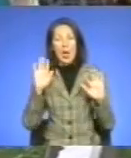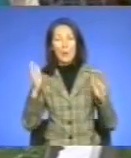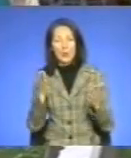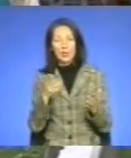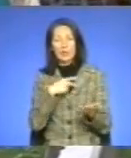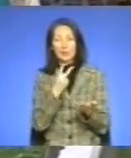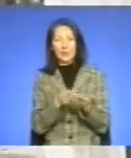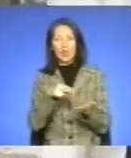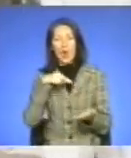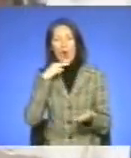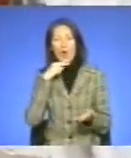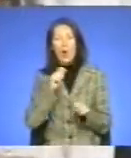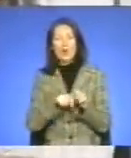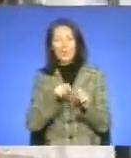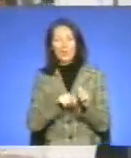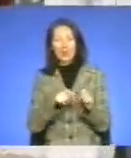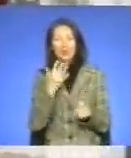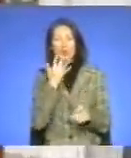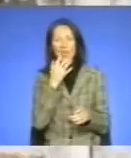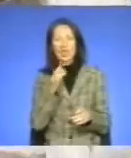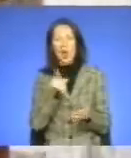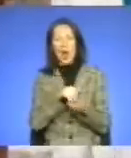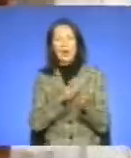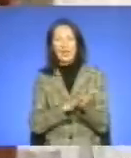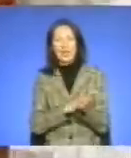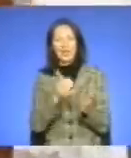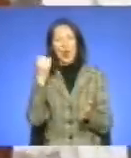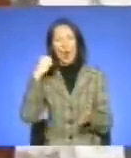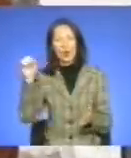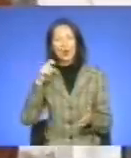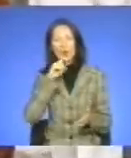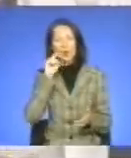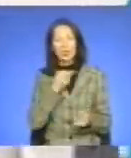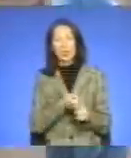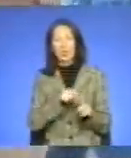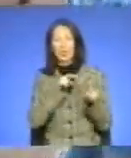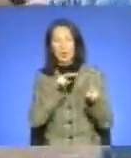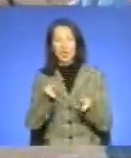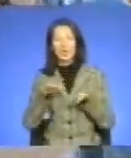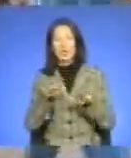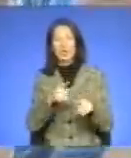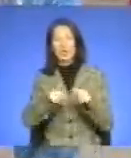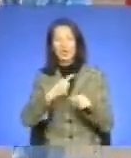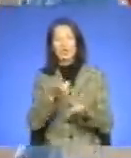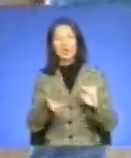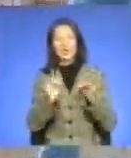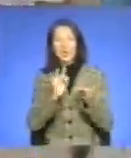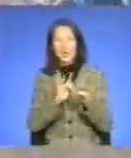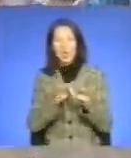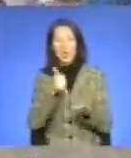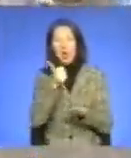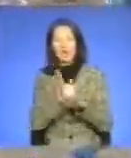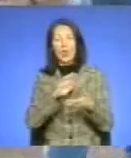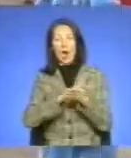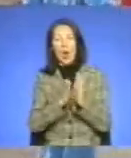експертів Національного реєстру рекордів України, які спостерігали за дійством через інтернет. Головна умова участі у рекорді